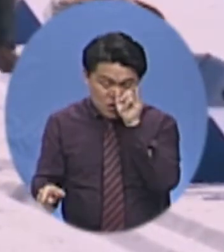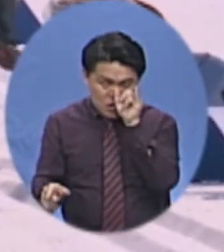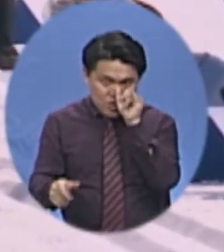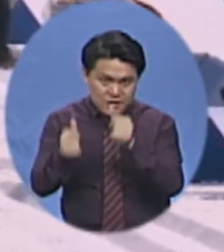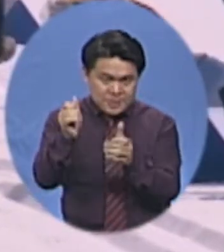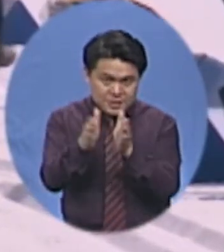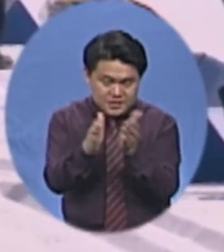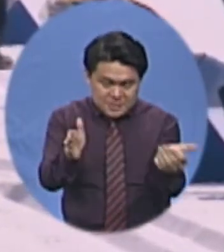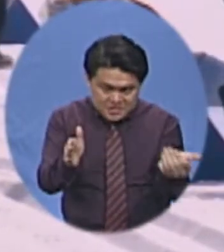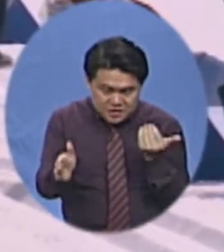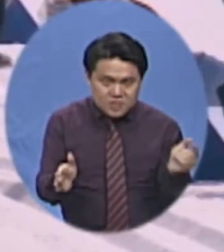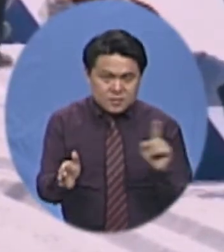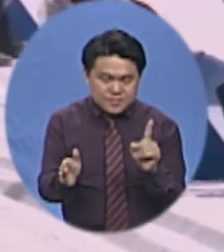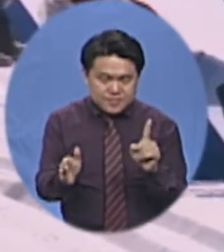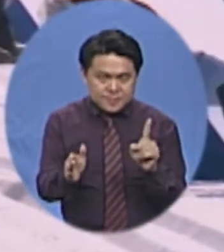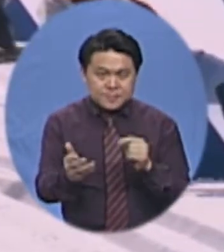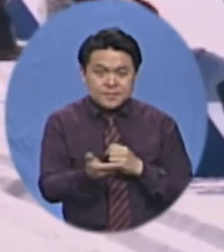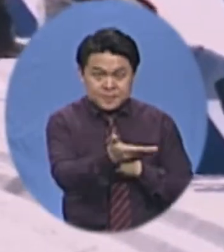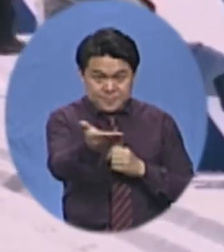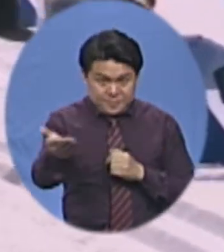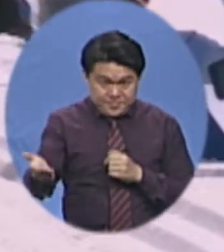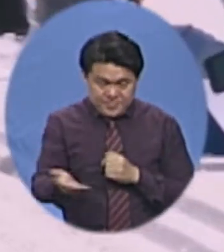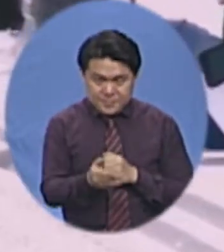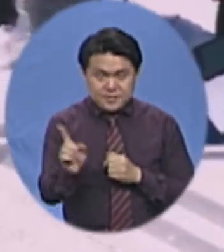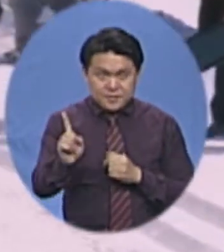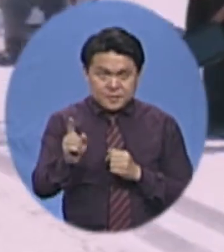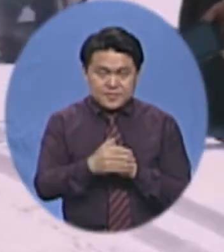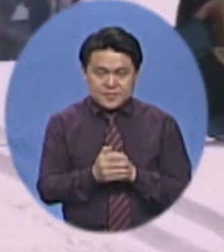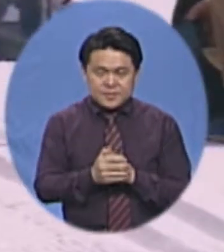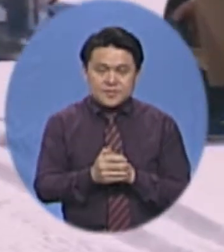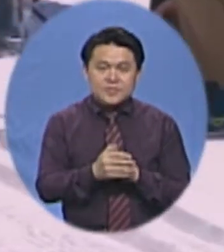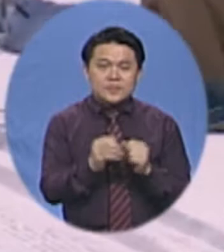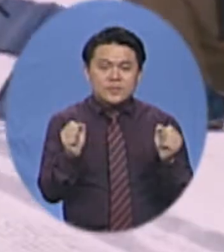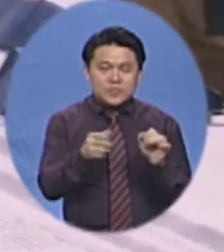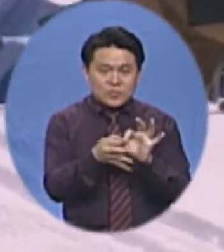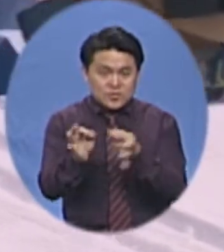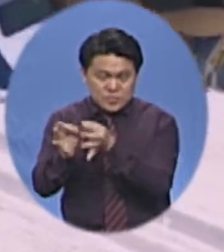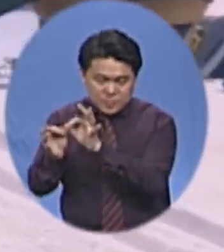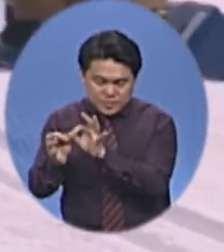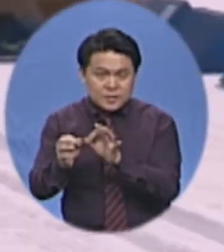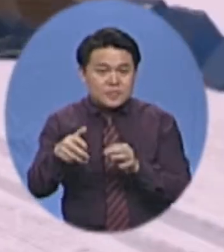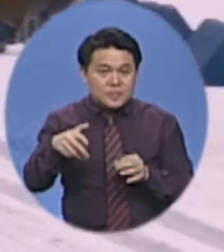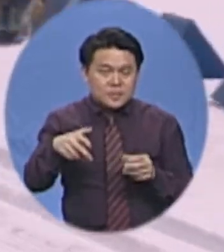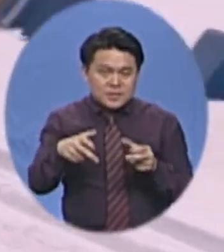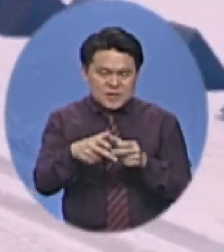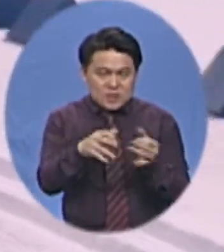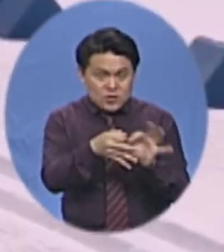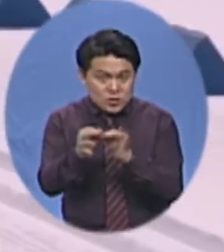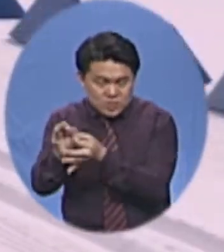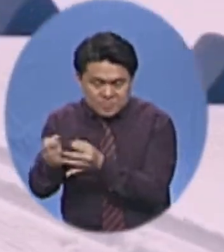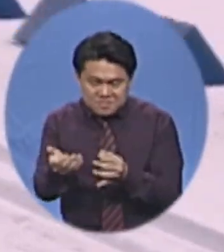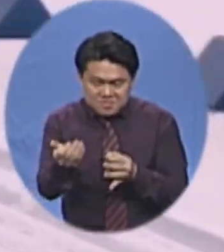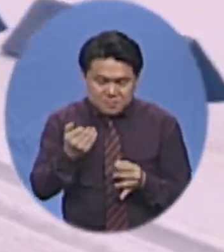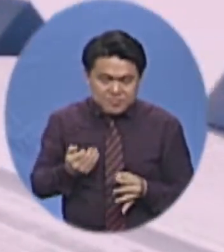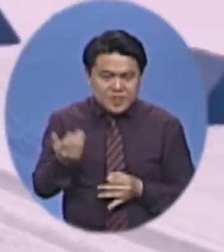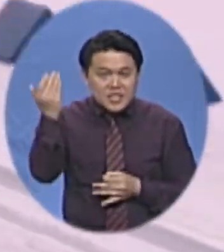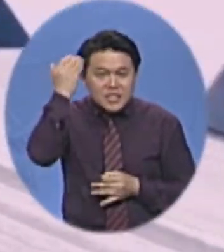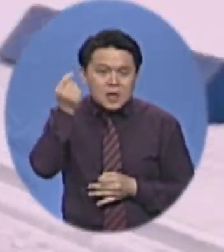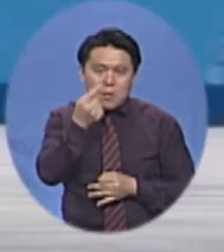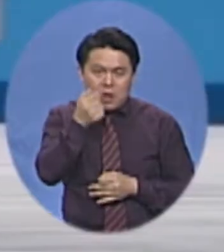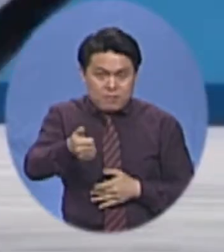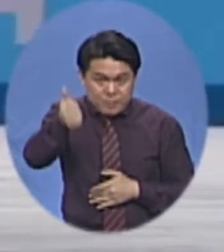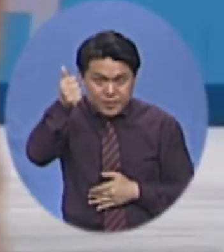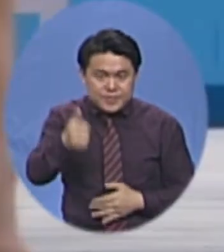대회가 시작되기 전에 시청자 여러분들도 동계올림픽과 패럴림픽에 대해서 미리 알아두면 좋을 것